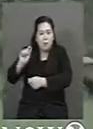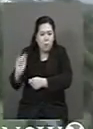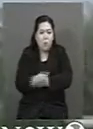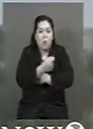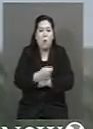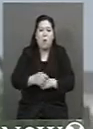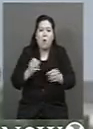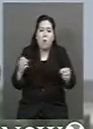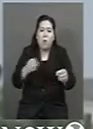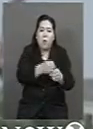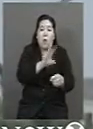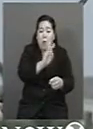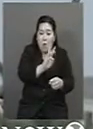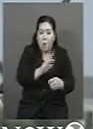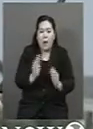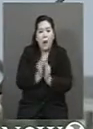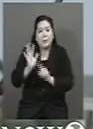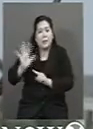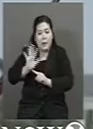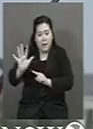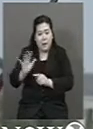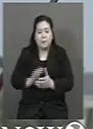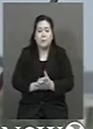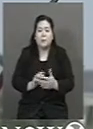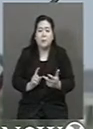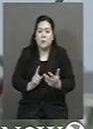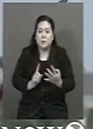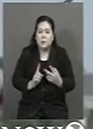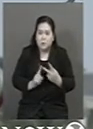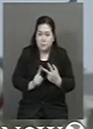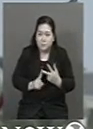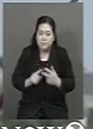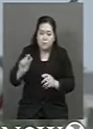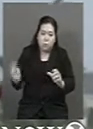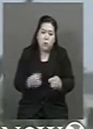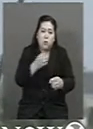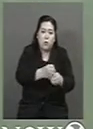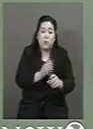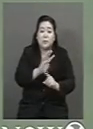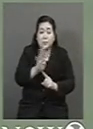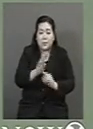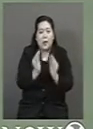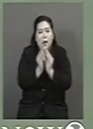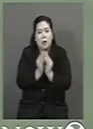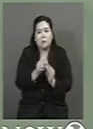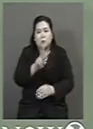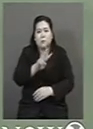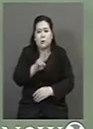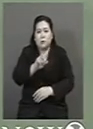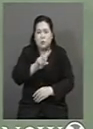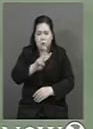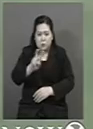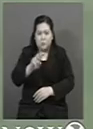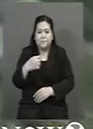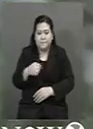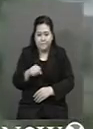า210อยู่อันดับ5โปรโบมริยาจุฑานุการ4โอพา220อันดับ38ร่วมโปรเด็ดนนทยา